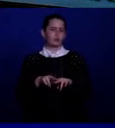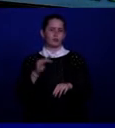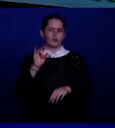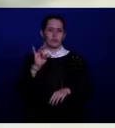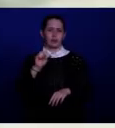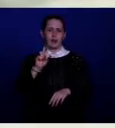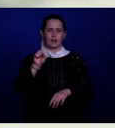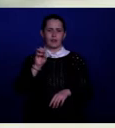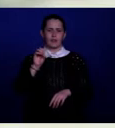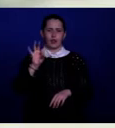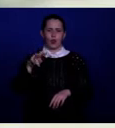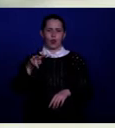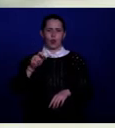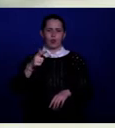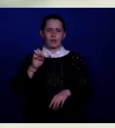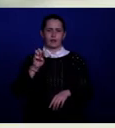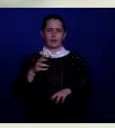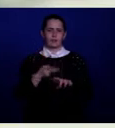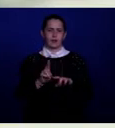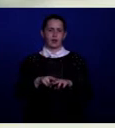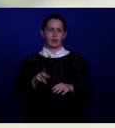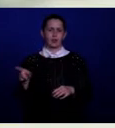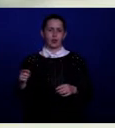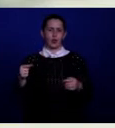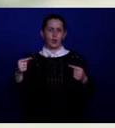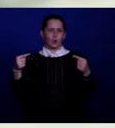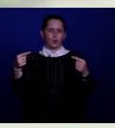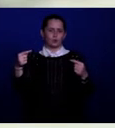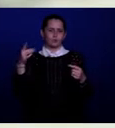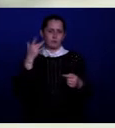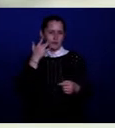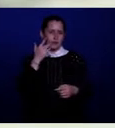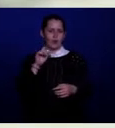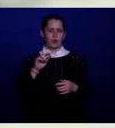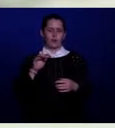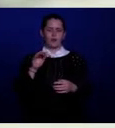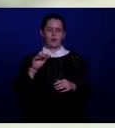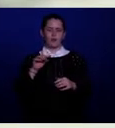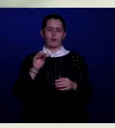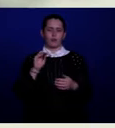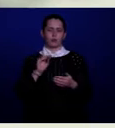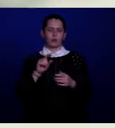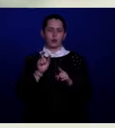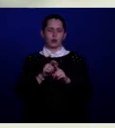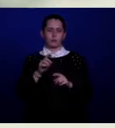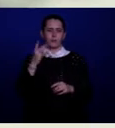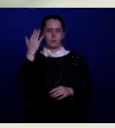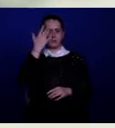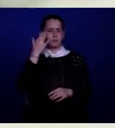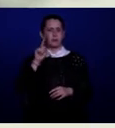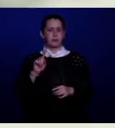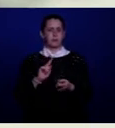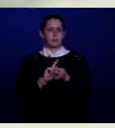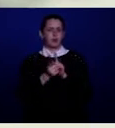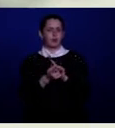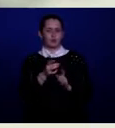фразеологизм. Фразеологизм – это устойчивое сочетание слов, которое употребляется в переносном значении или